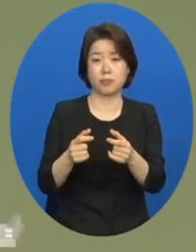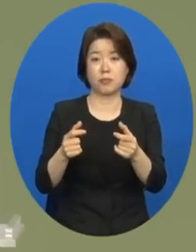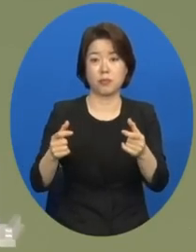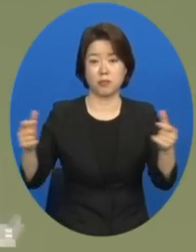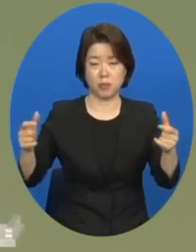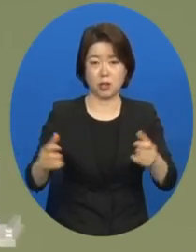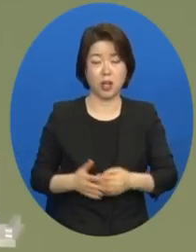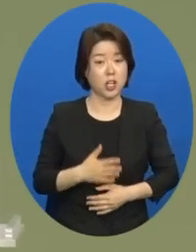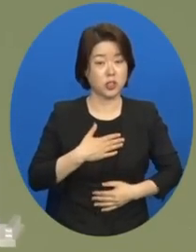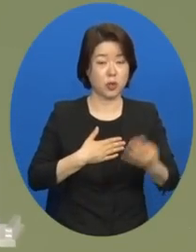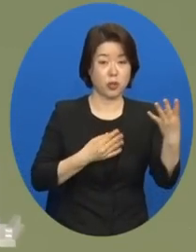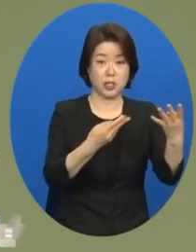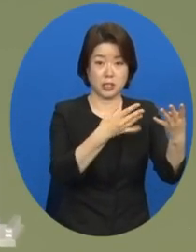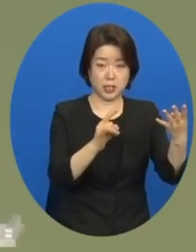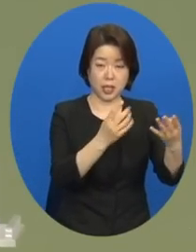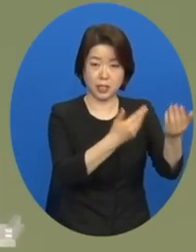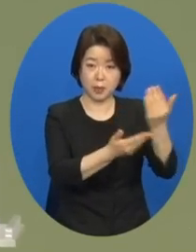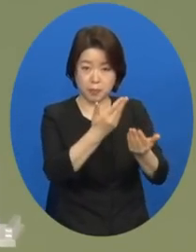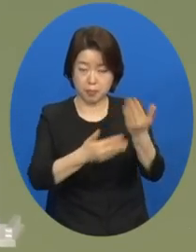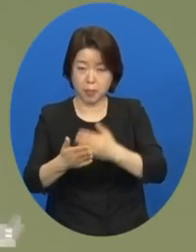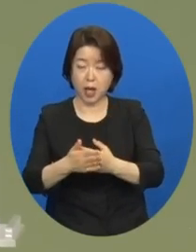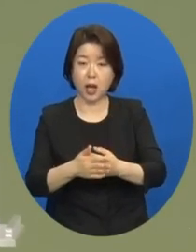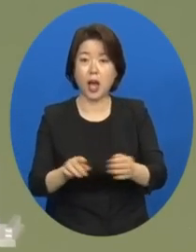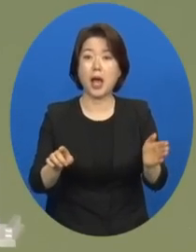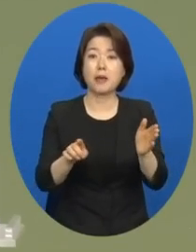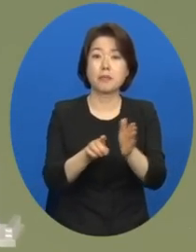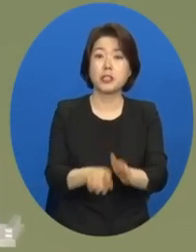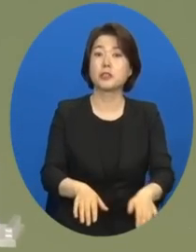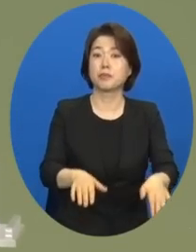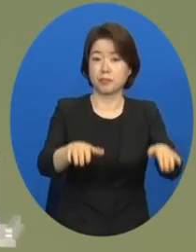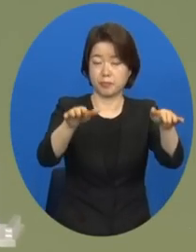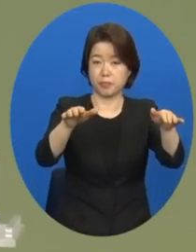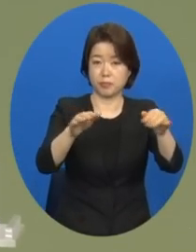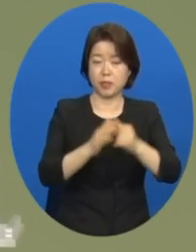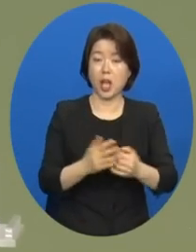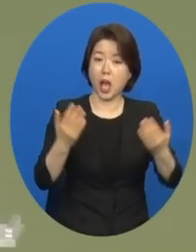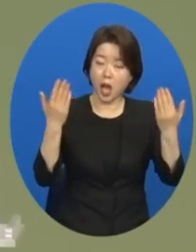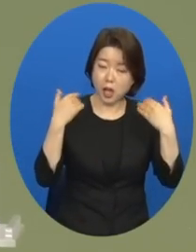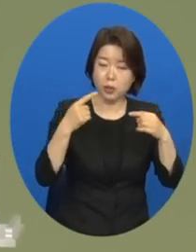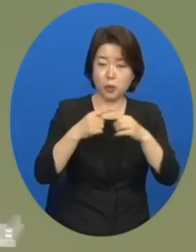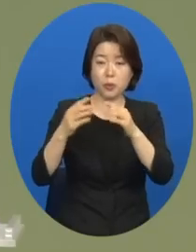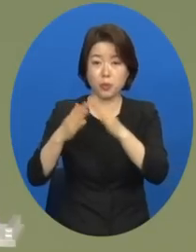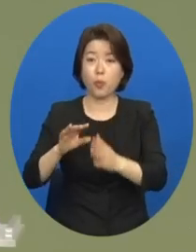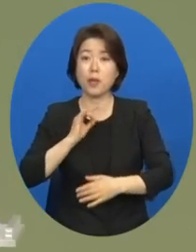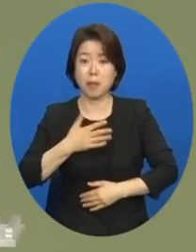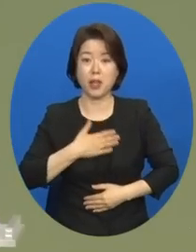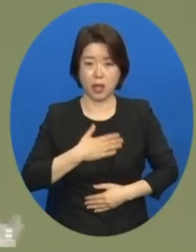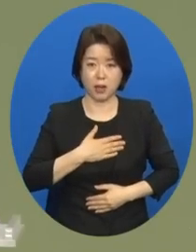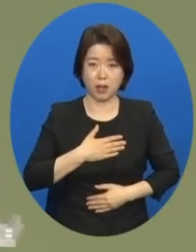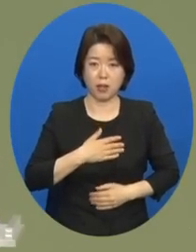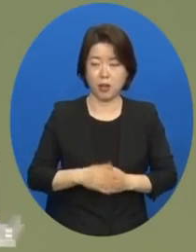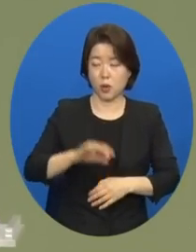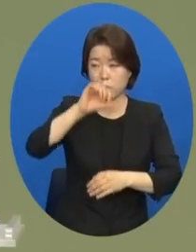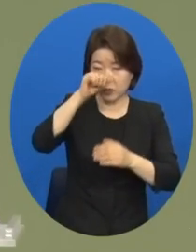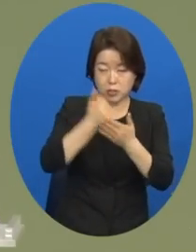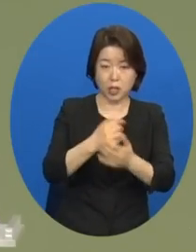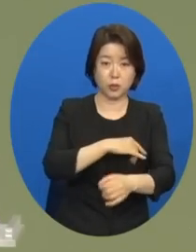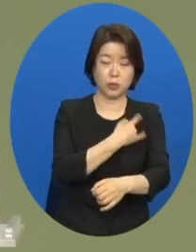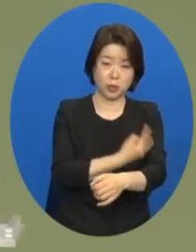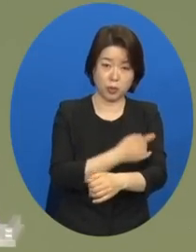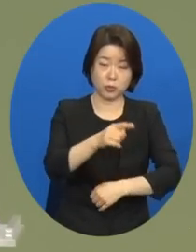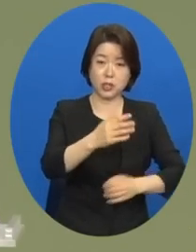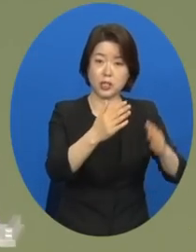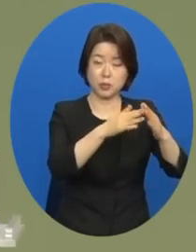못해 신앙이고 교회 학교 집밖에 모르다가 그리고 이제 장로님 권사님